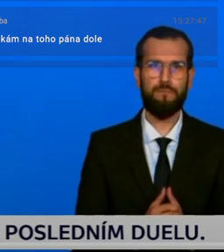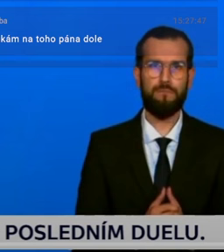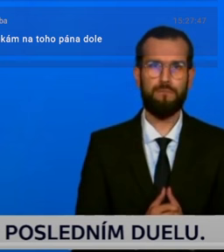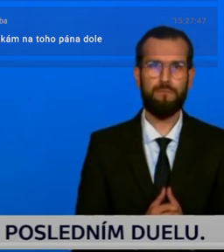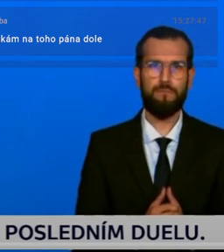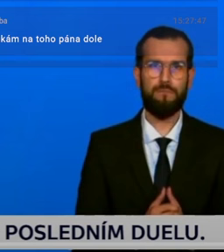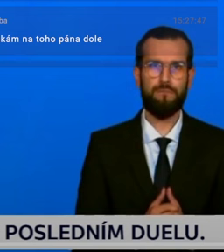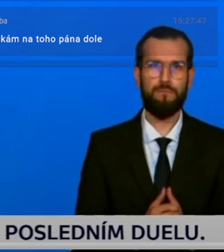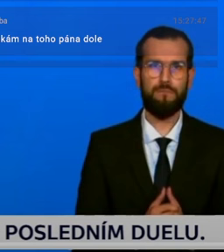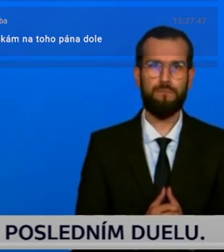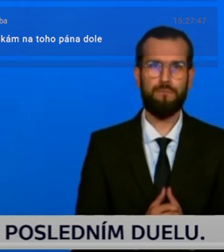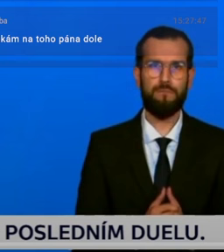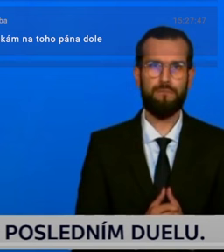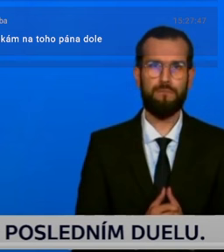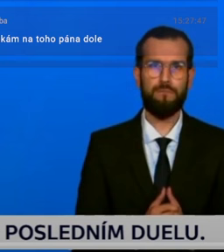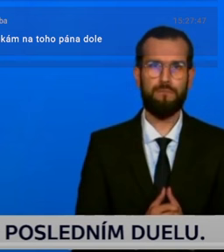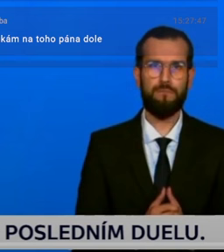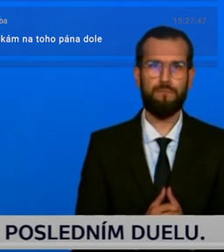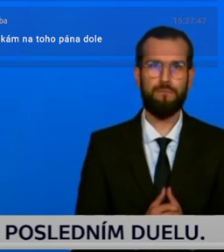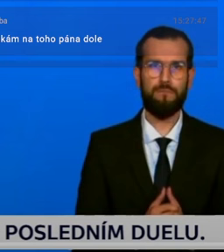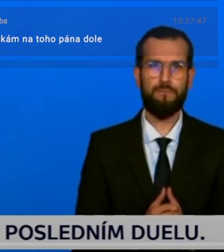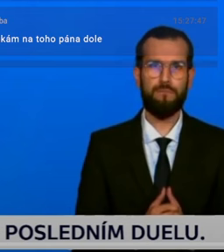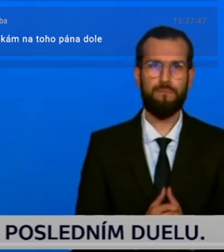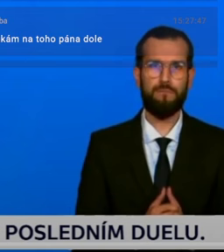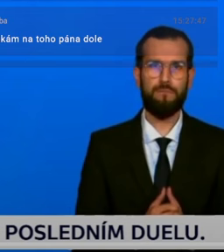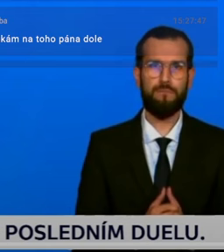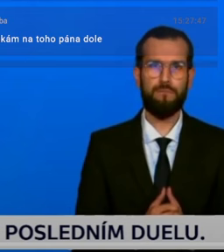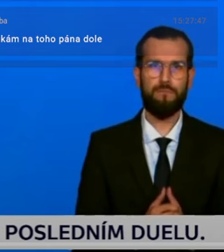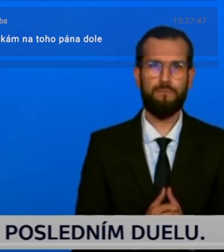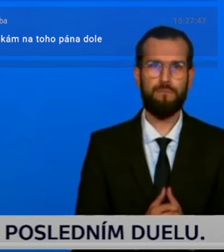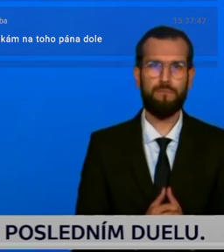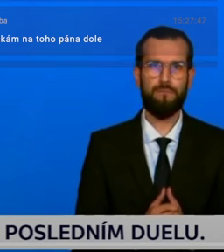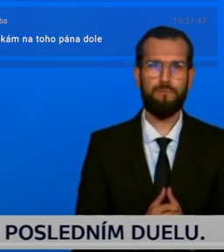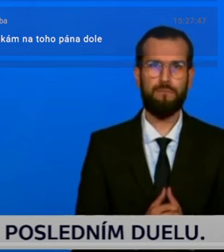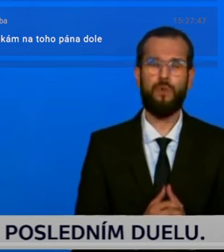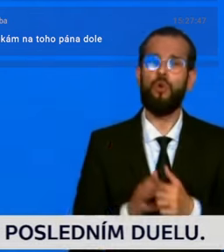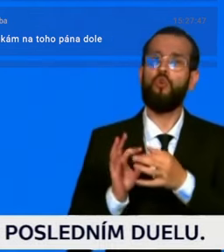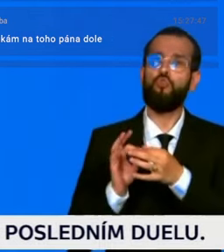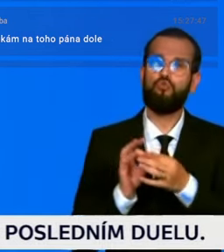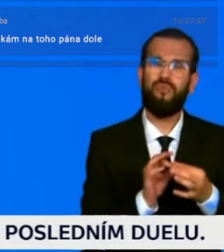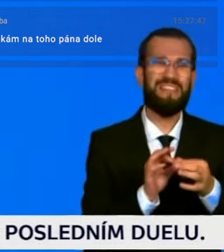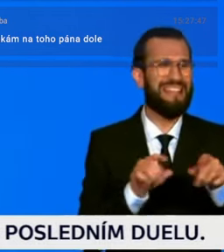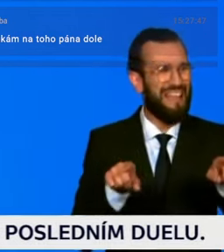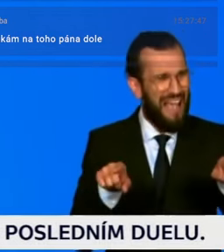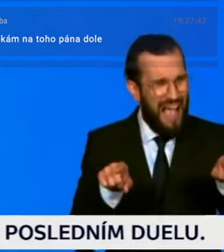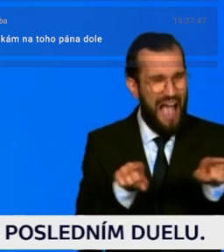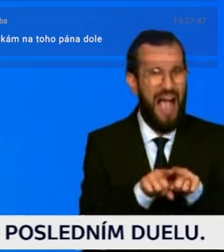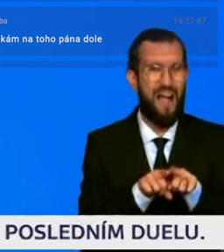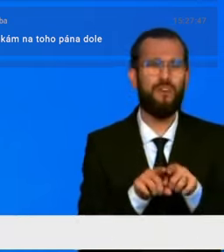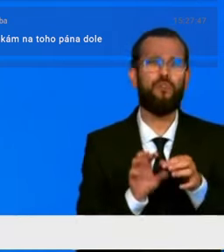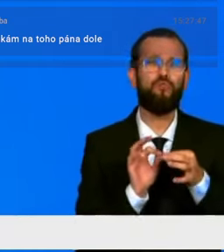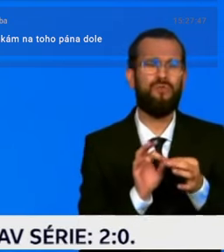lí a vláda bude m problémy nebo absolútne